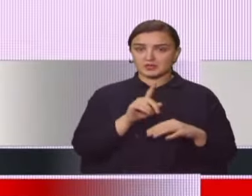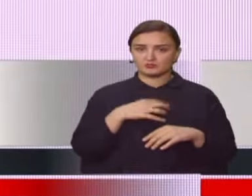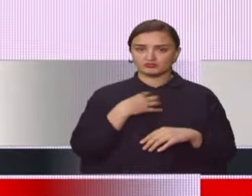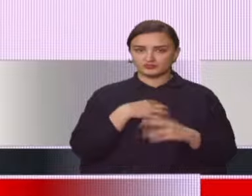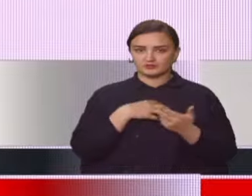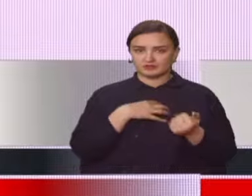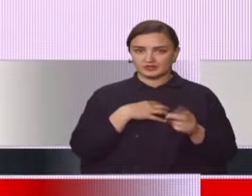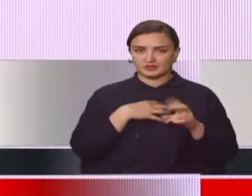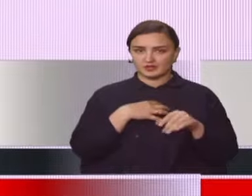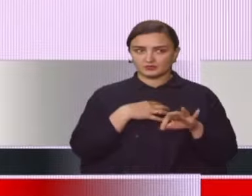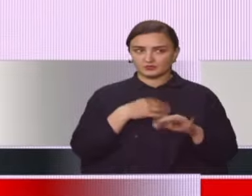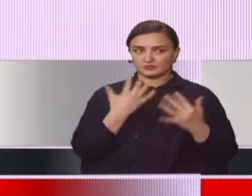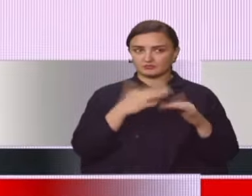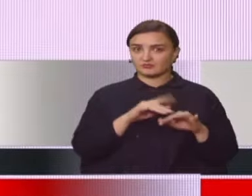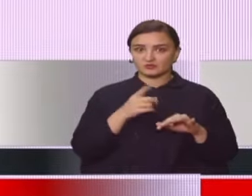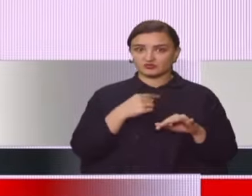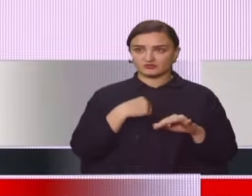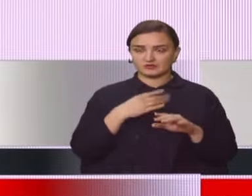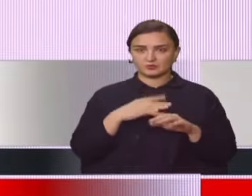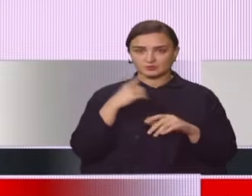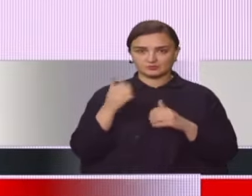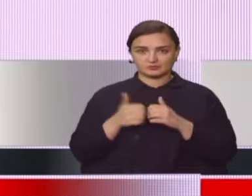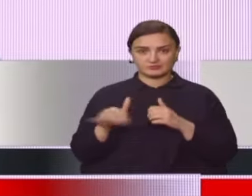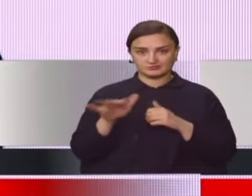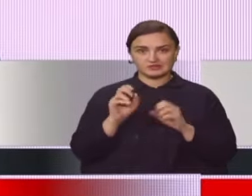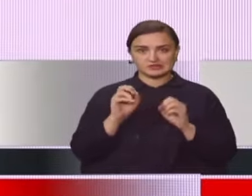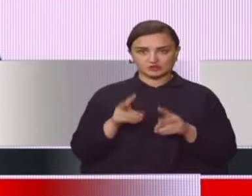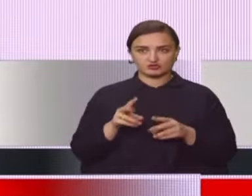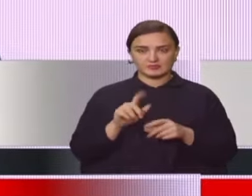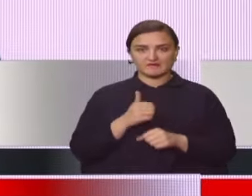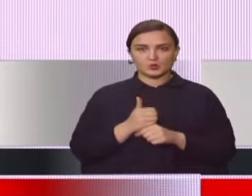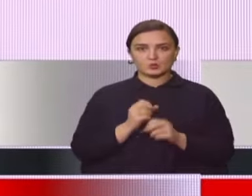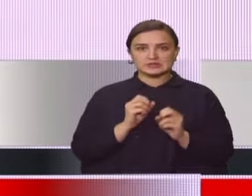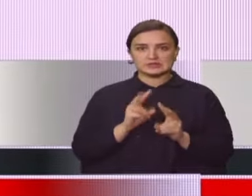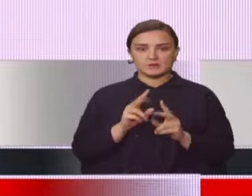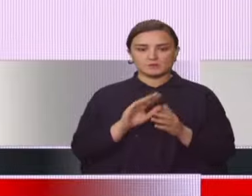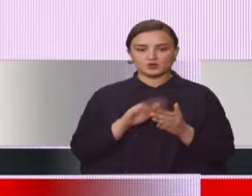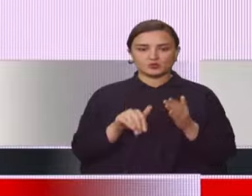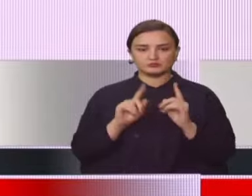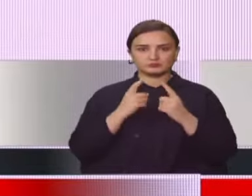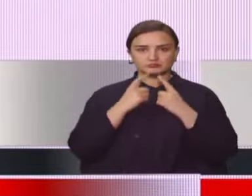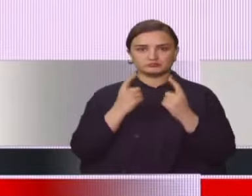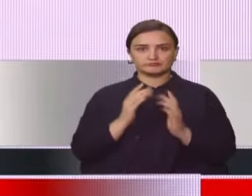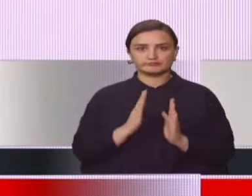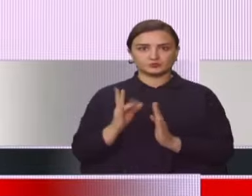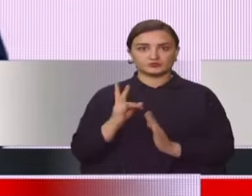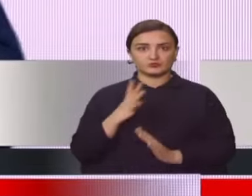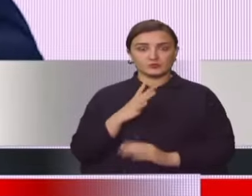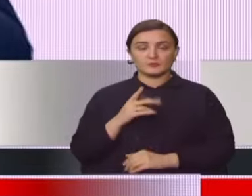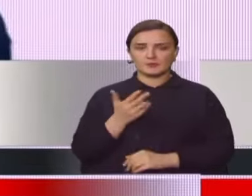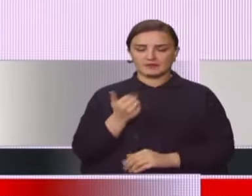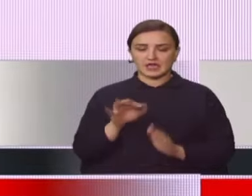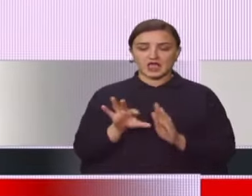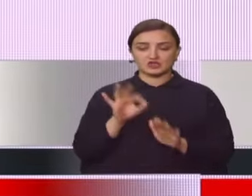იმიტომ რომ ჩვენი მთავარი პრობლემა უსაფრთხოების პრობლემაა. ამიტომ ამ შემთხვევაში, როცა ჩვენ არჩევანს ვაკეთებთ, უნდა გვესმოდეს, რომ კი